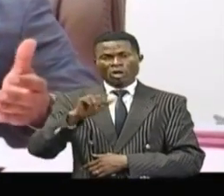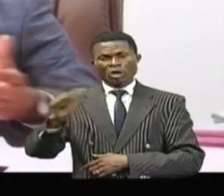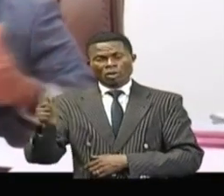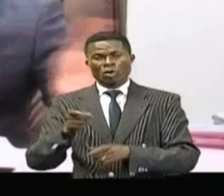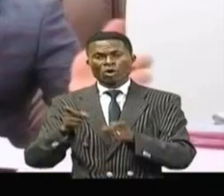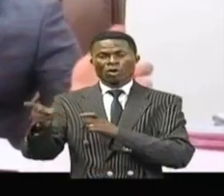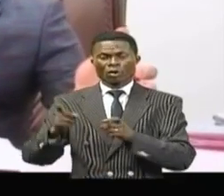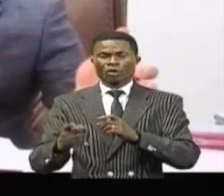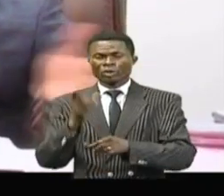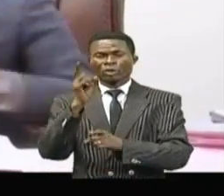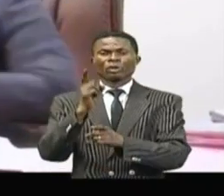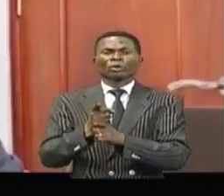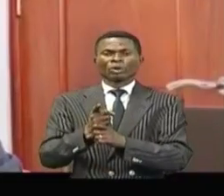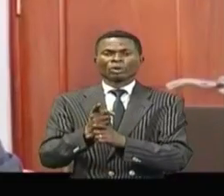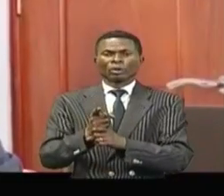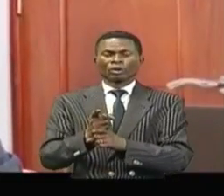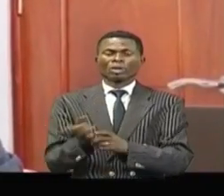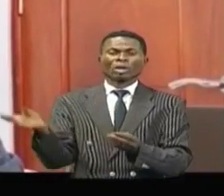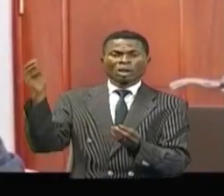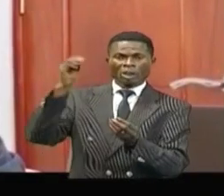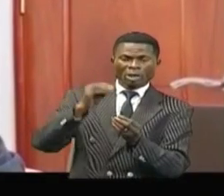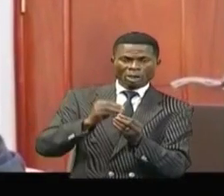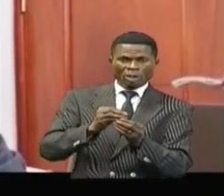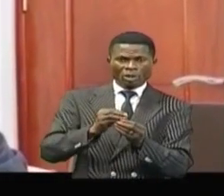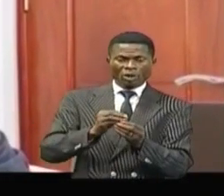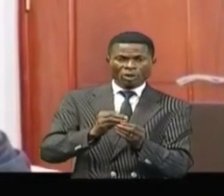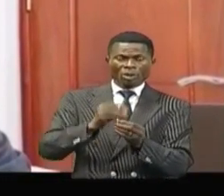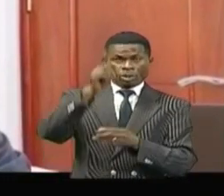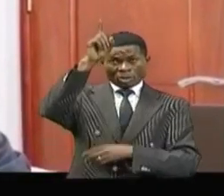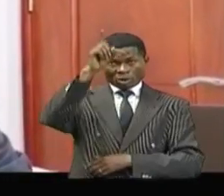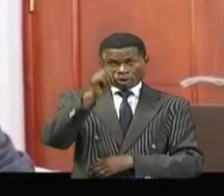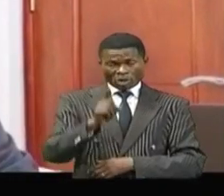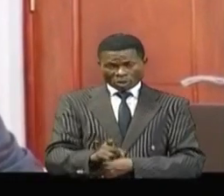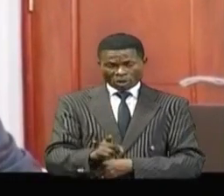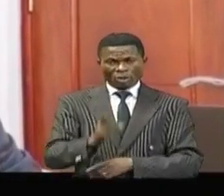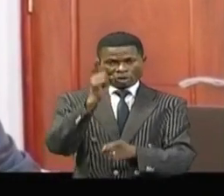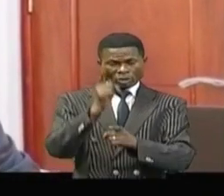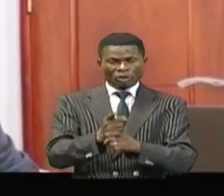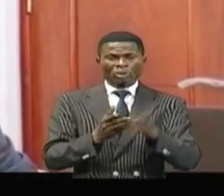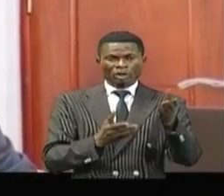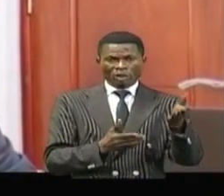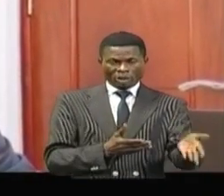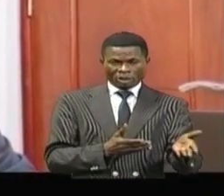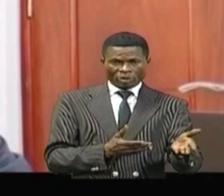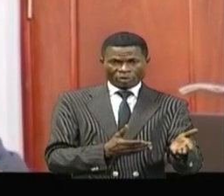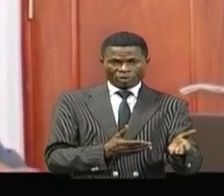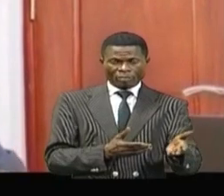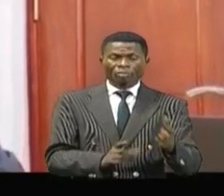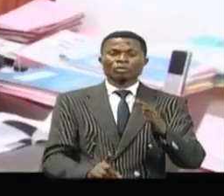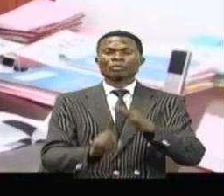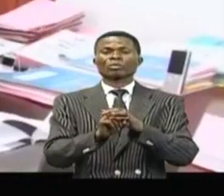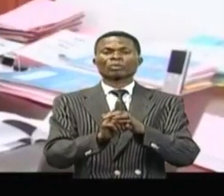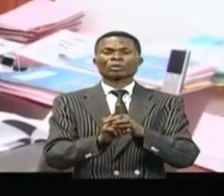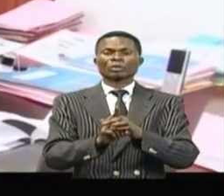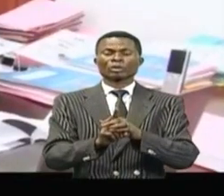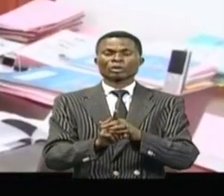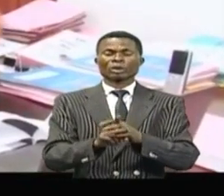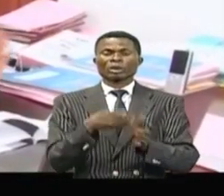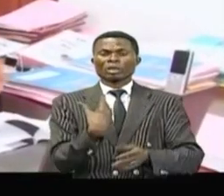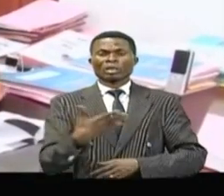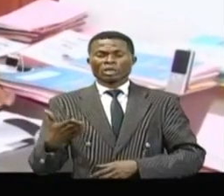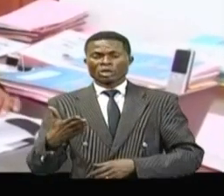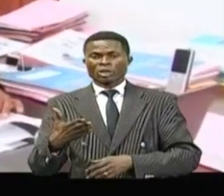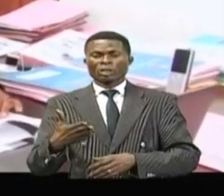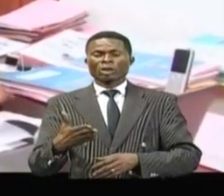filières spécifiques, l'intégration verticale est déjà rendue effective par l'apparition de cette matière comme